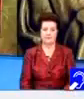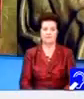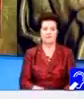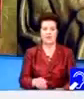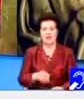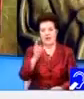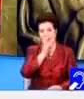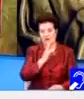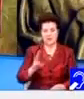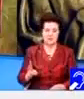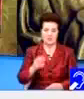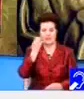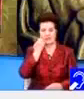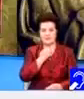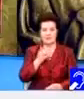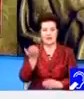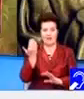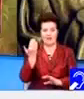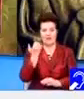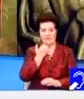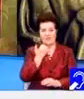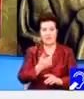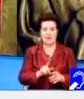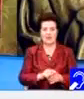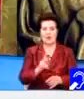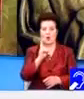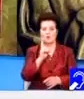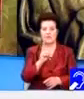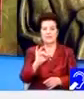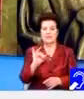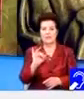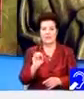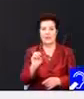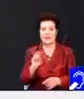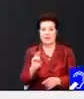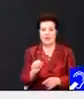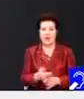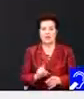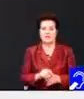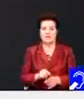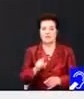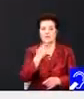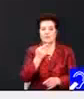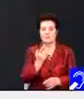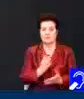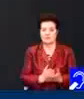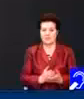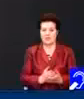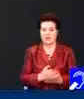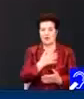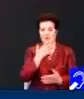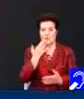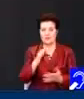Creștinii ortodoxi de stil vechi cinstesc astăzi pe Sfinții Constantin și Elena. În bisericile din toată Republica Moldova s-au ținut slujbe, iar în mai